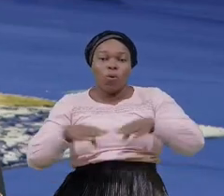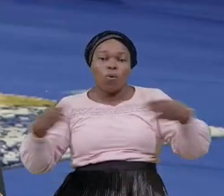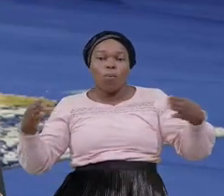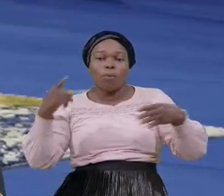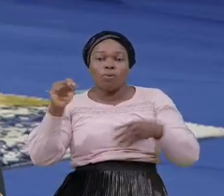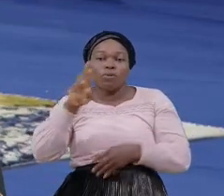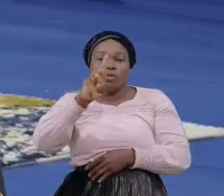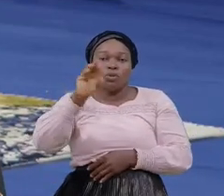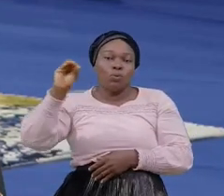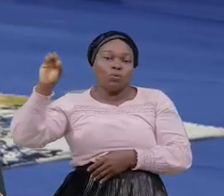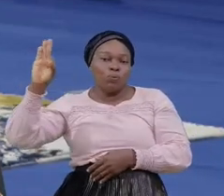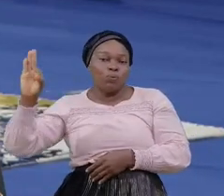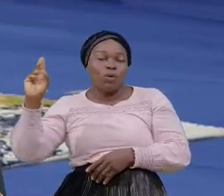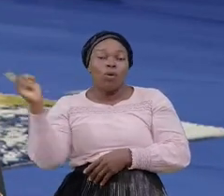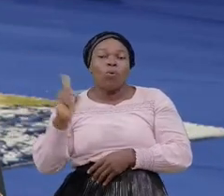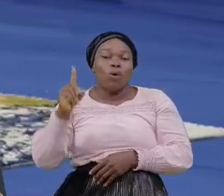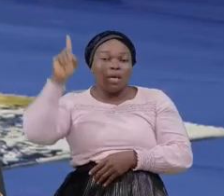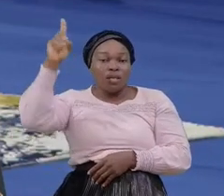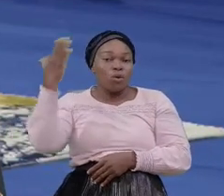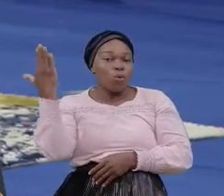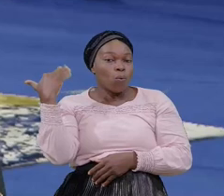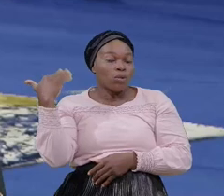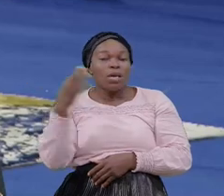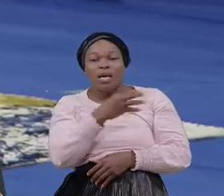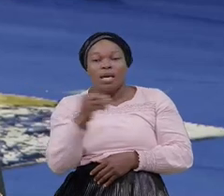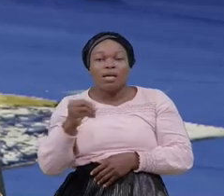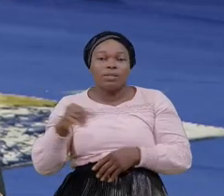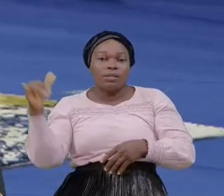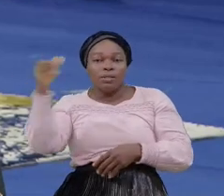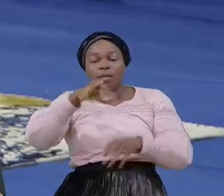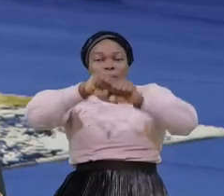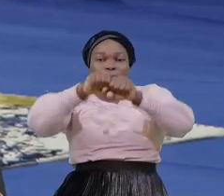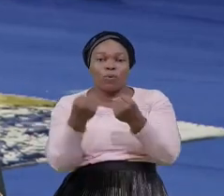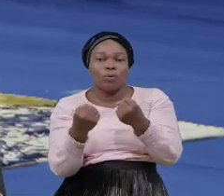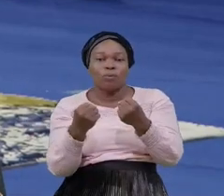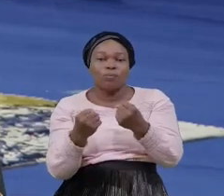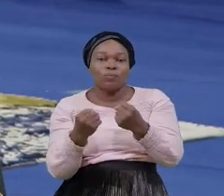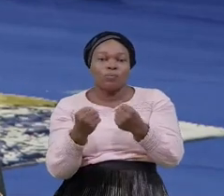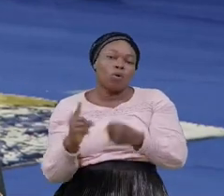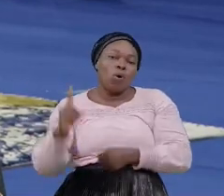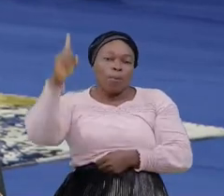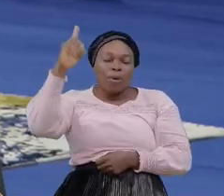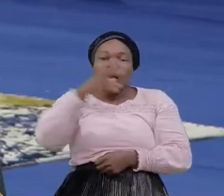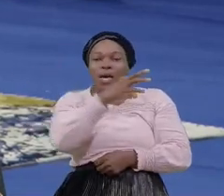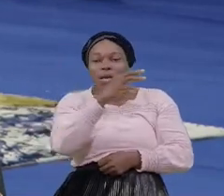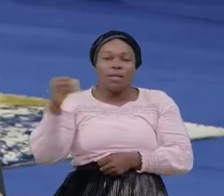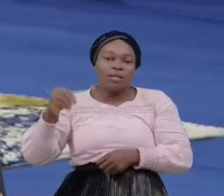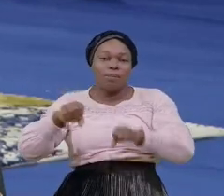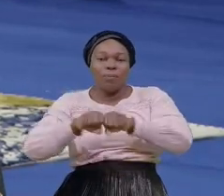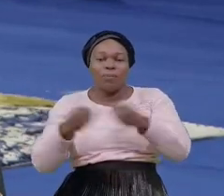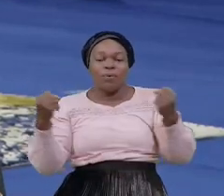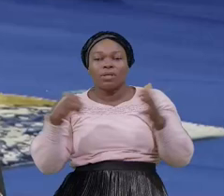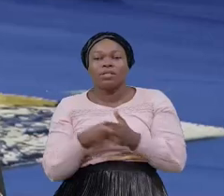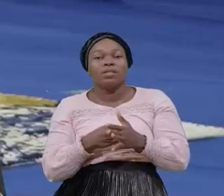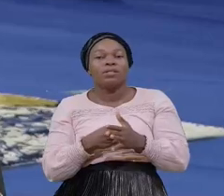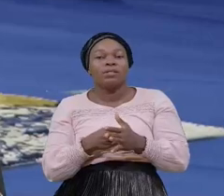il ne pouvait pas l'aborder à cause de la foule, il découvrit le toit de la maison où il était. Alors, ils commencent à marteler, ils